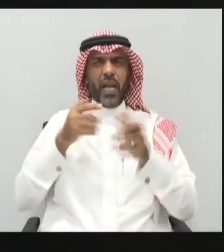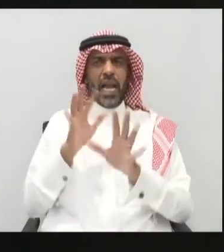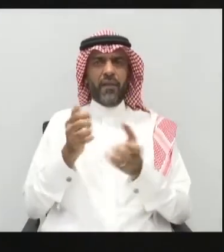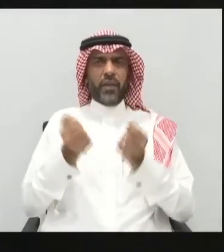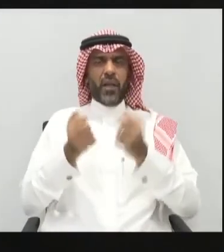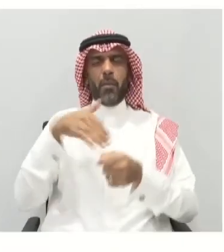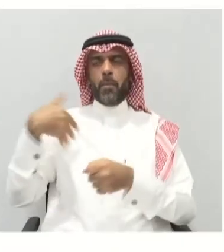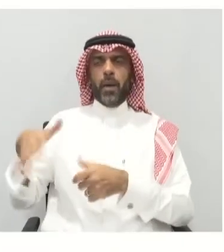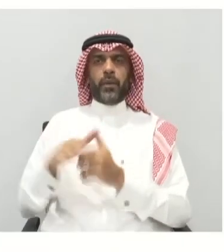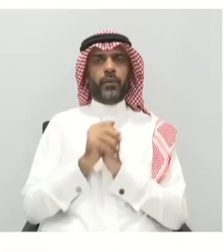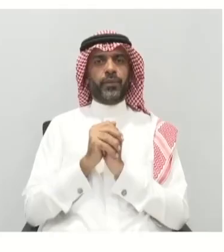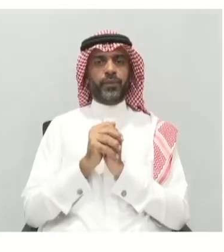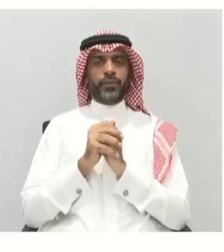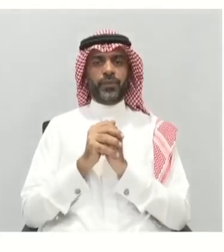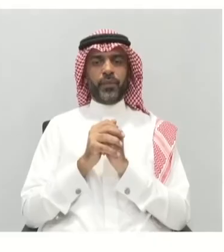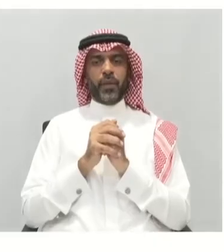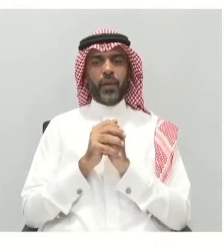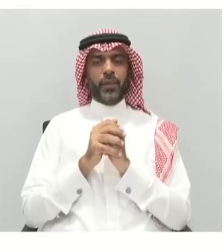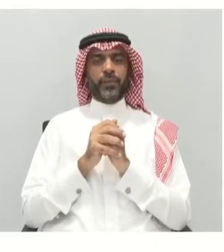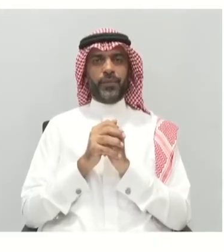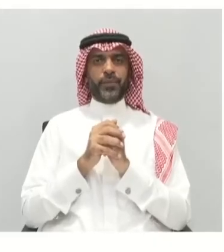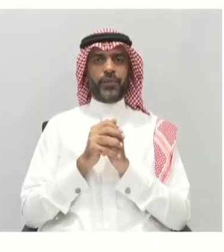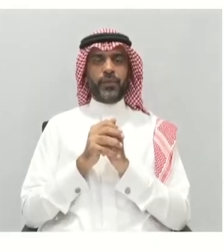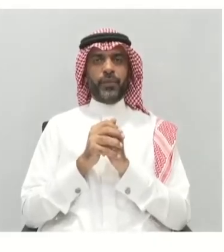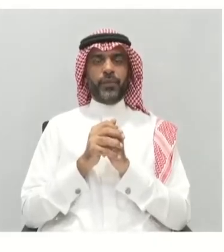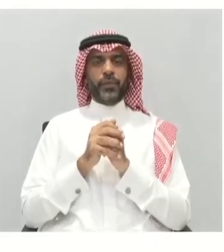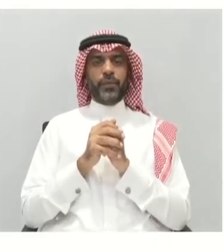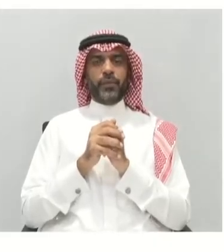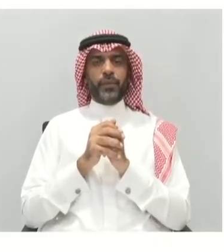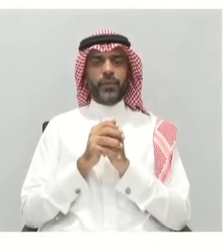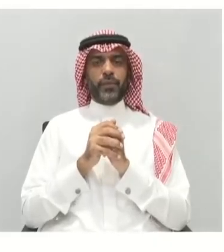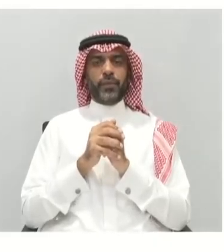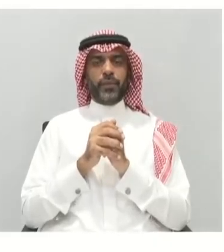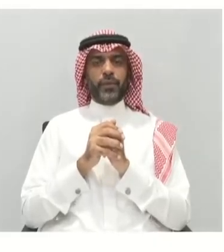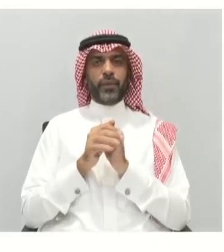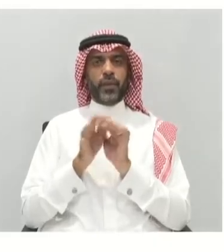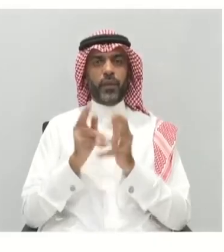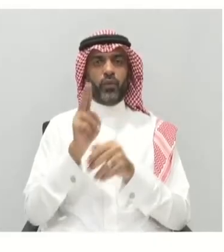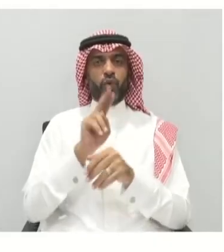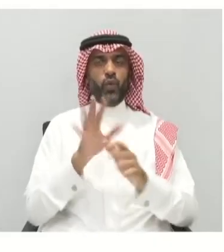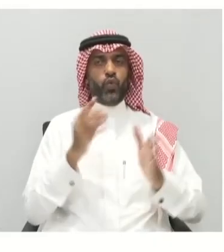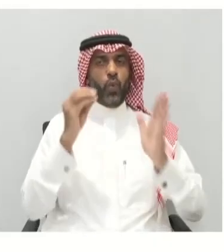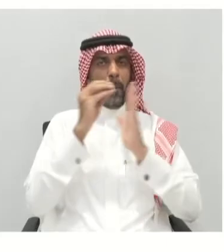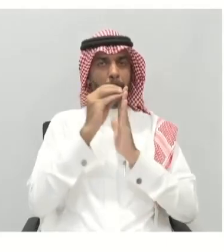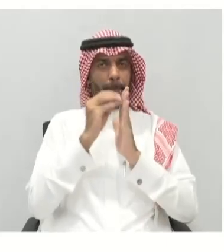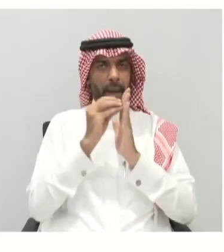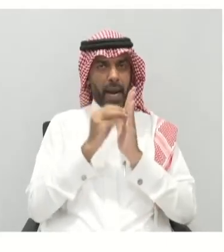طيب هو ادعاء الان طيب ما هي البيانات الداعمه